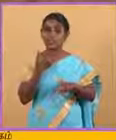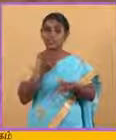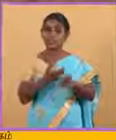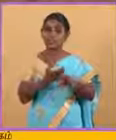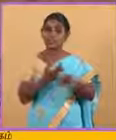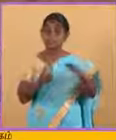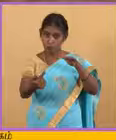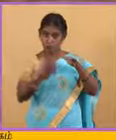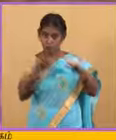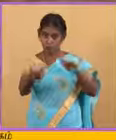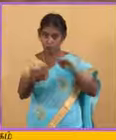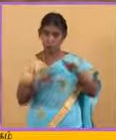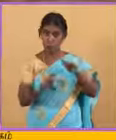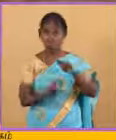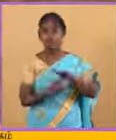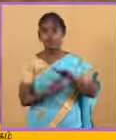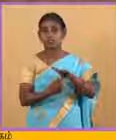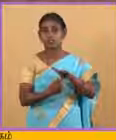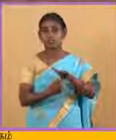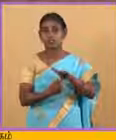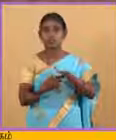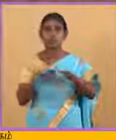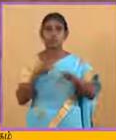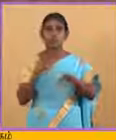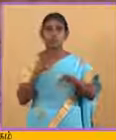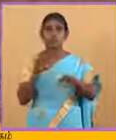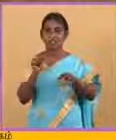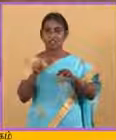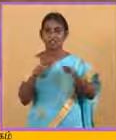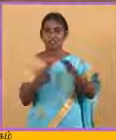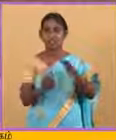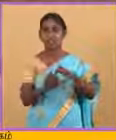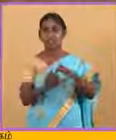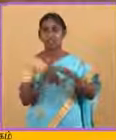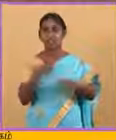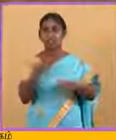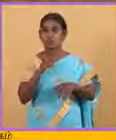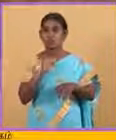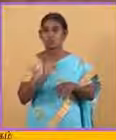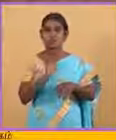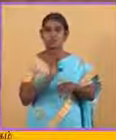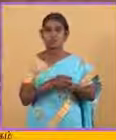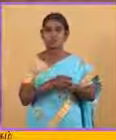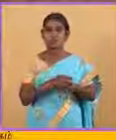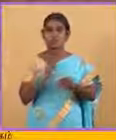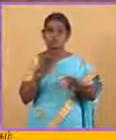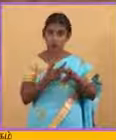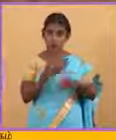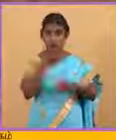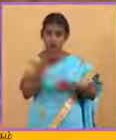குத்தியது என்று சொல்லக்கூடாது, புண்படுத்தியது என்று சொல்லக்கூடாது, ஏனென்றால் கல்லுக்கு உயிர் இருக்கா?